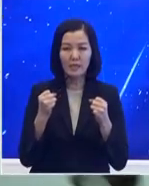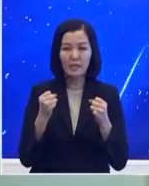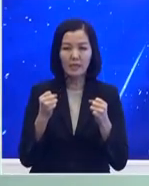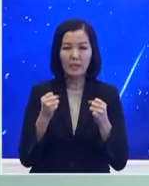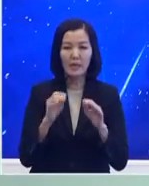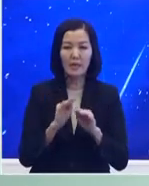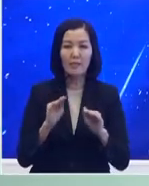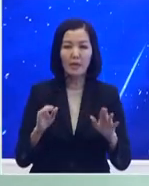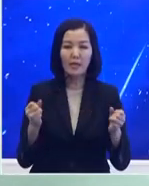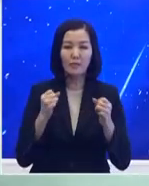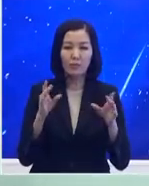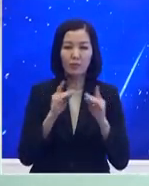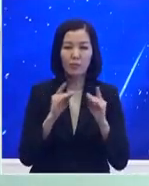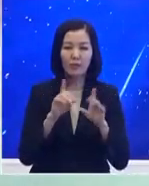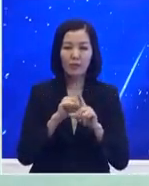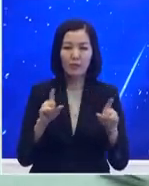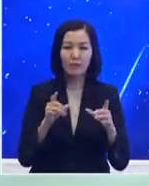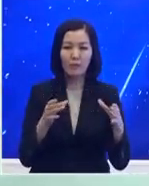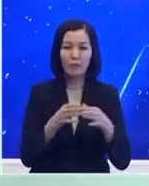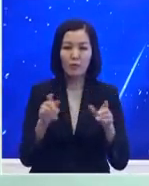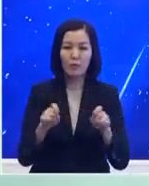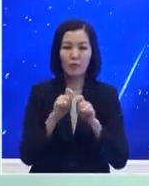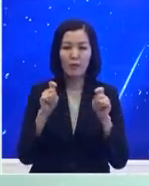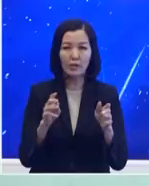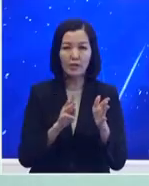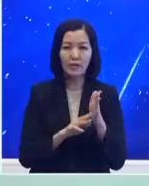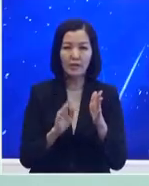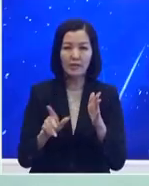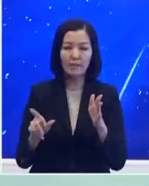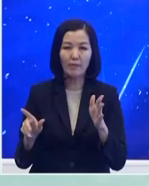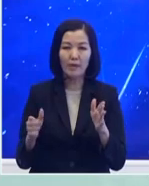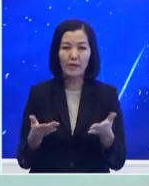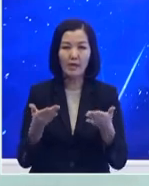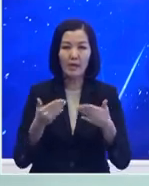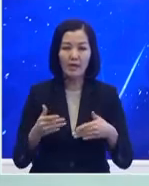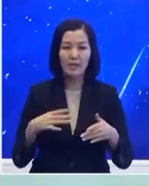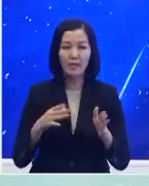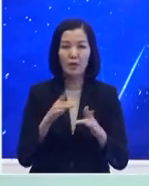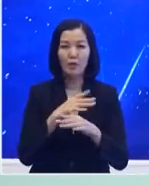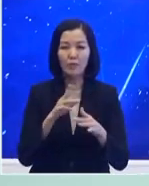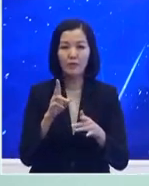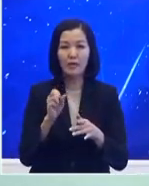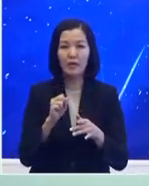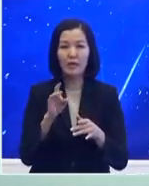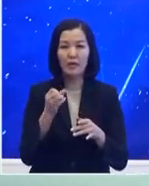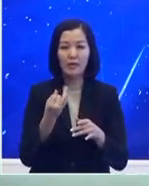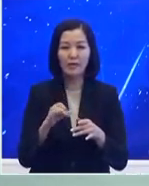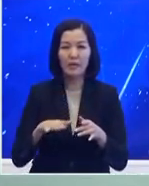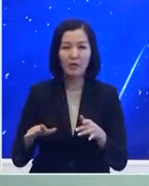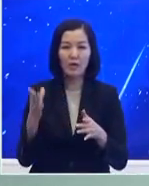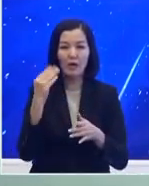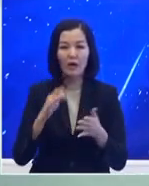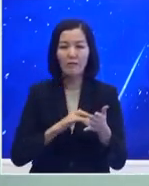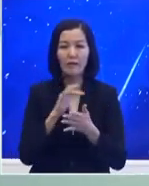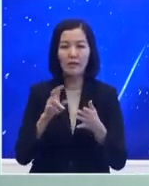және жасөспірімдер спорт мектебінде шорт-трек бөлімі ашылды. Оған 80 бала таңдалынып алынған. Олардың көбі Қарасай ауданынан Алматы қаласына